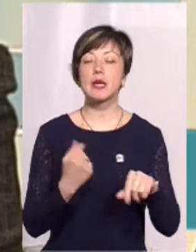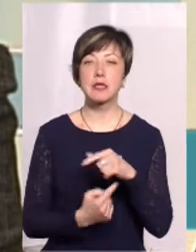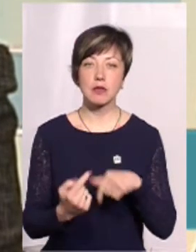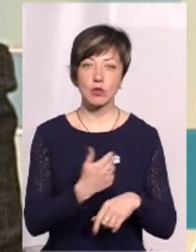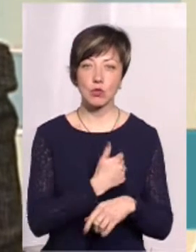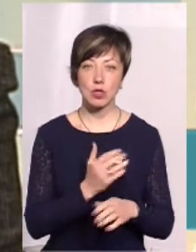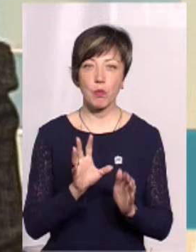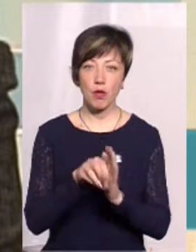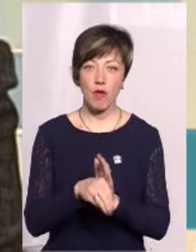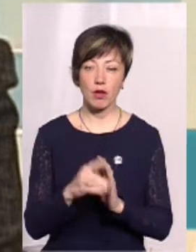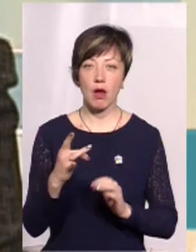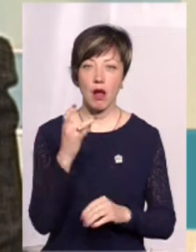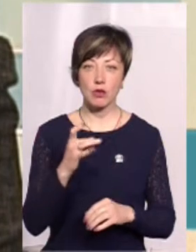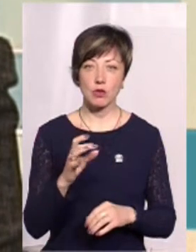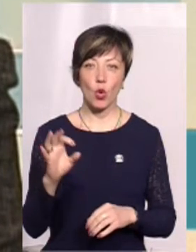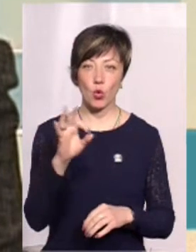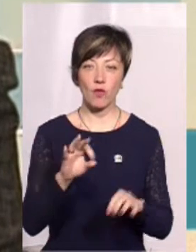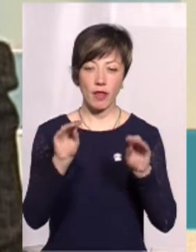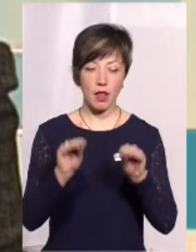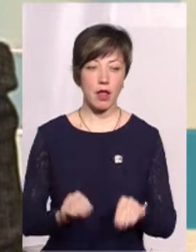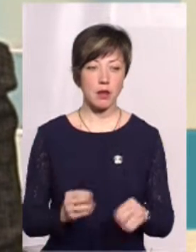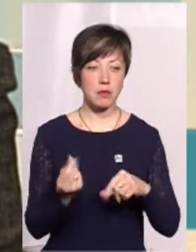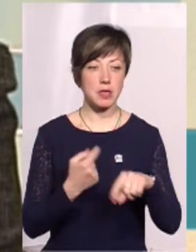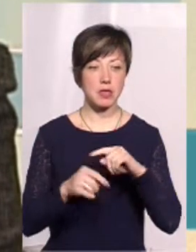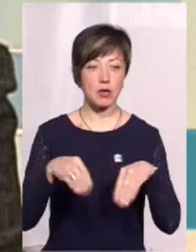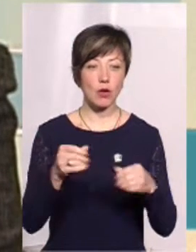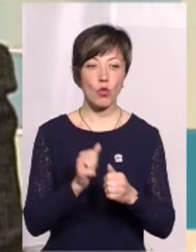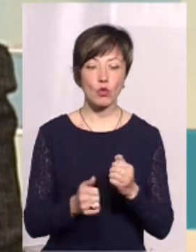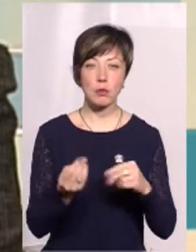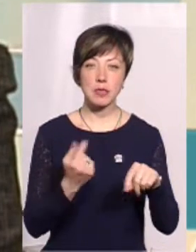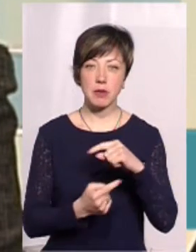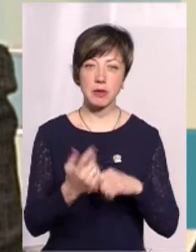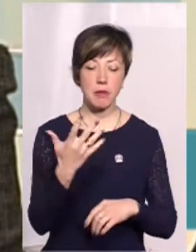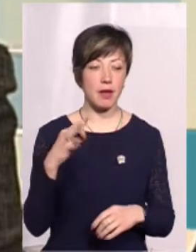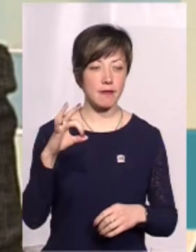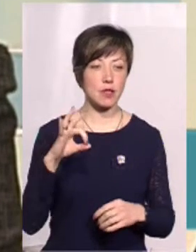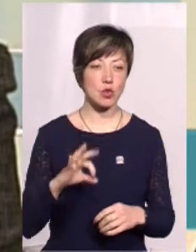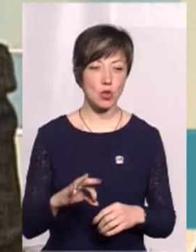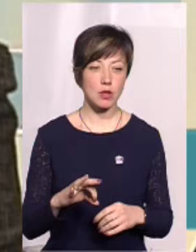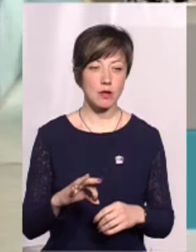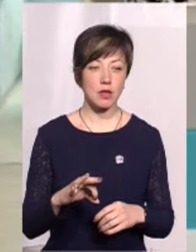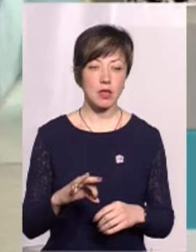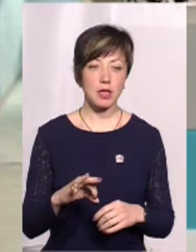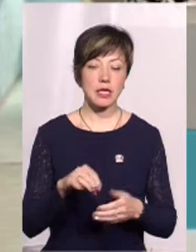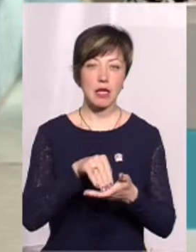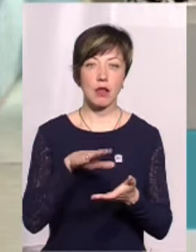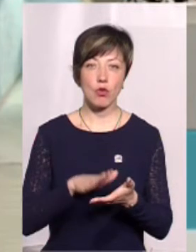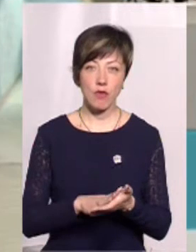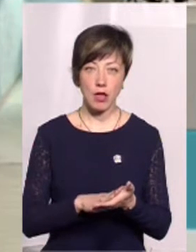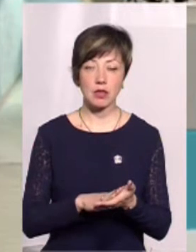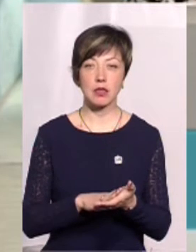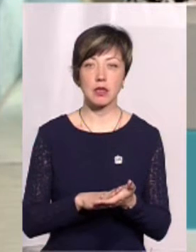це запровадити одноразову нульову декларацію для бізнесу, надати можливість кожному бізнесмену за 5% задекларувати